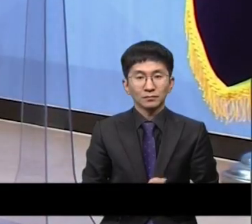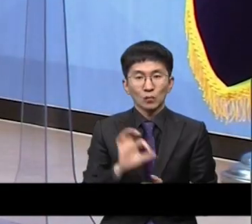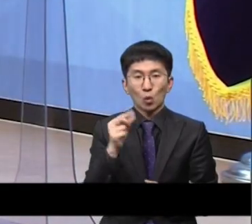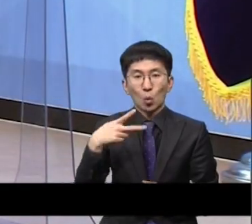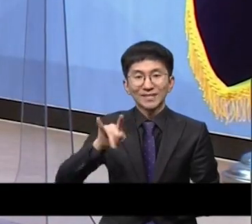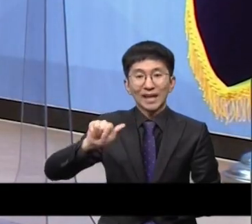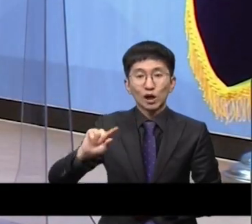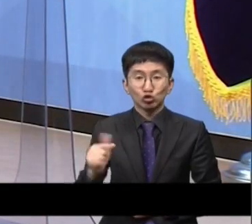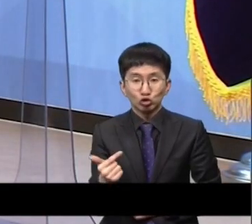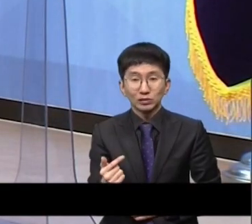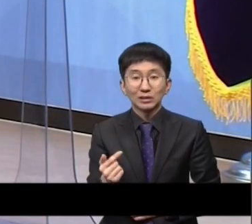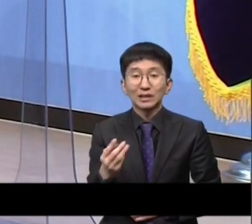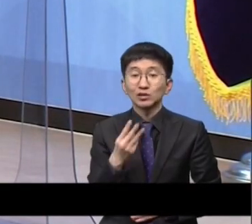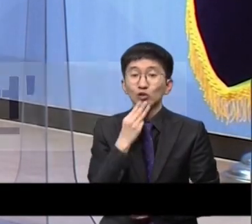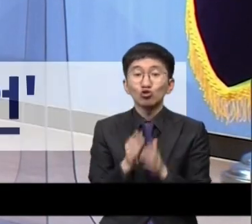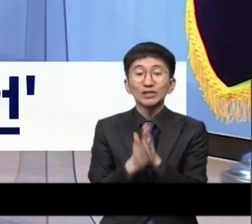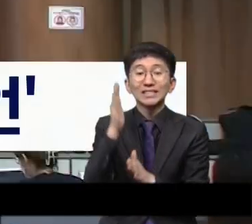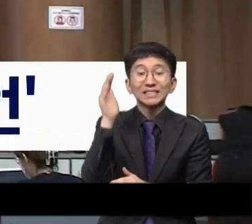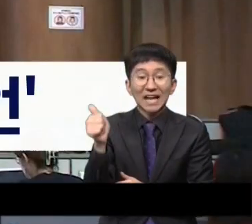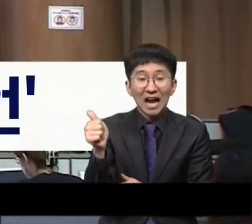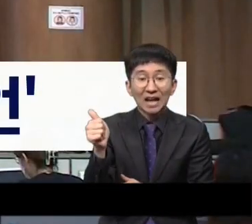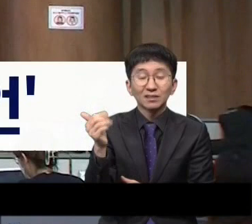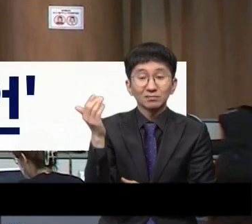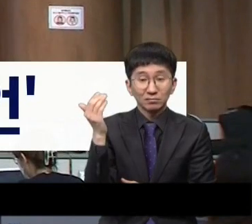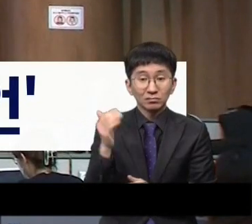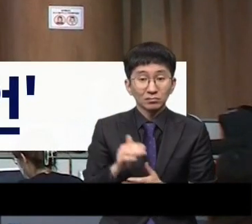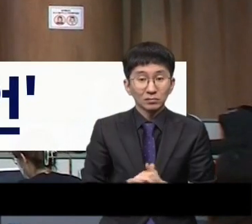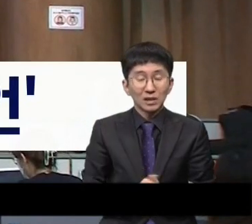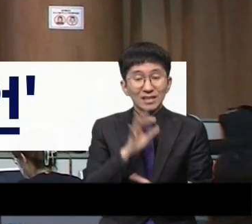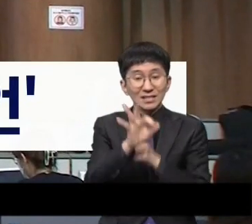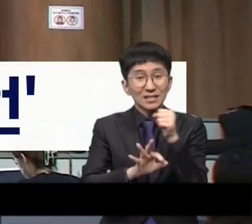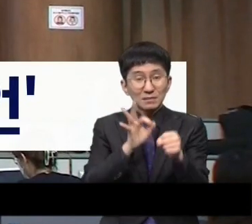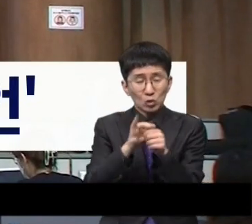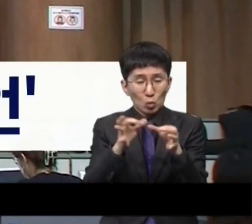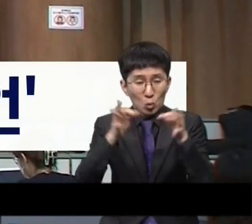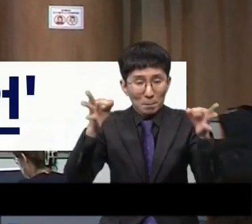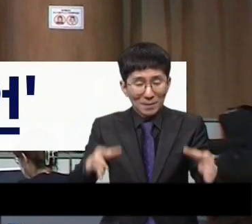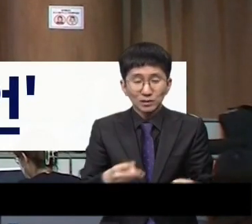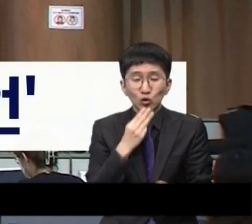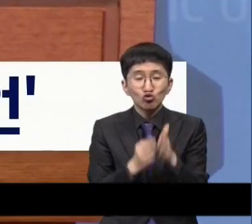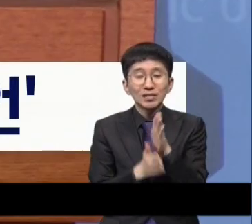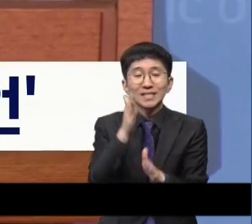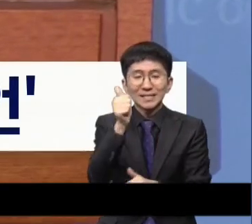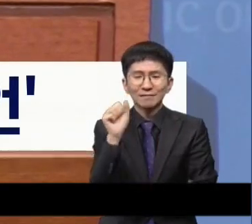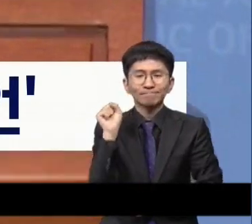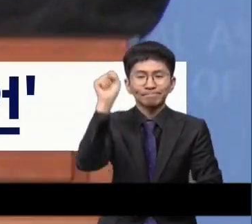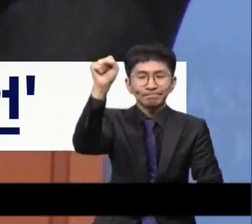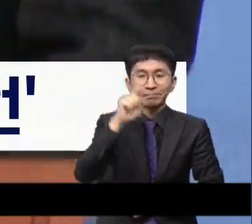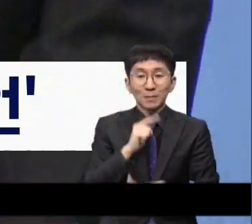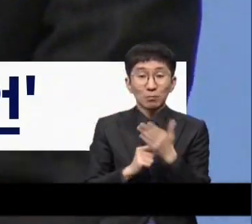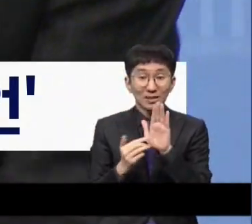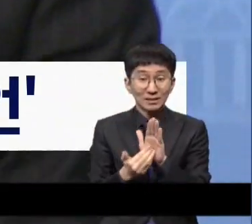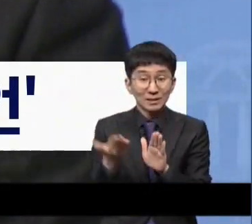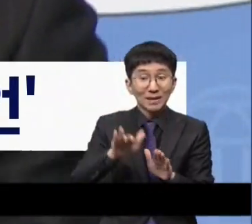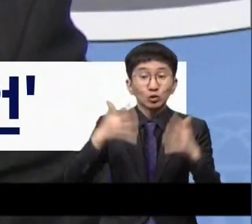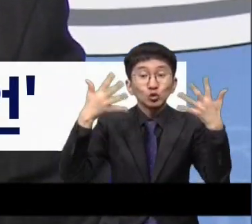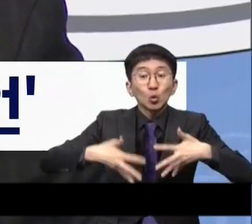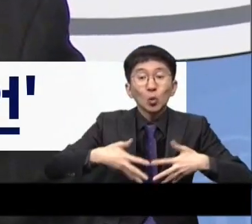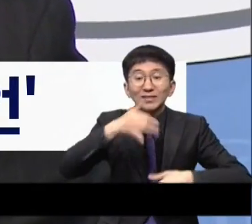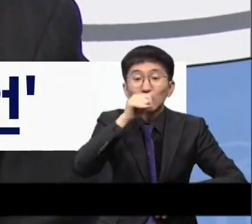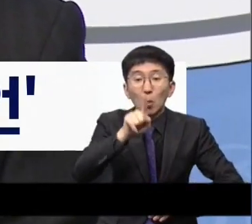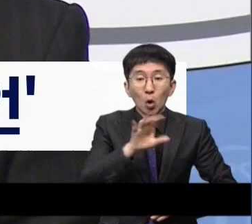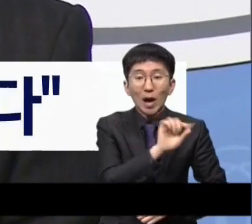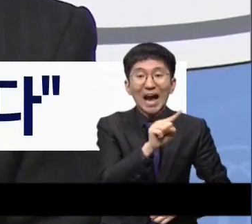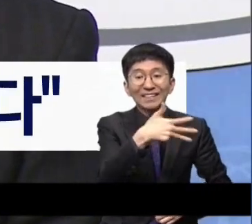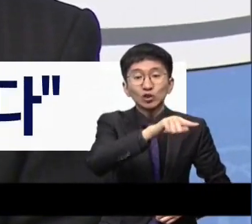오세훈 전 서울시장이 10년 만에 시장을 다시 하겠다며 출사표를 던졌습니다. 단 조건을 내걸었습니다.